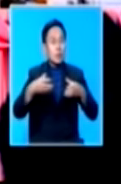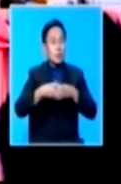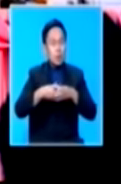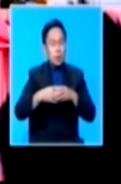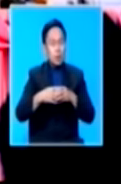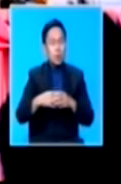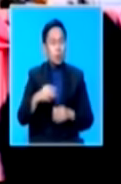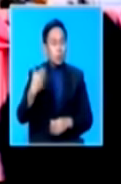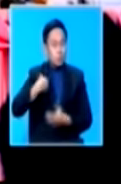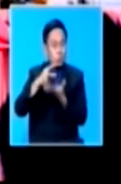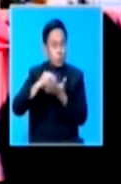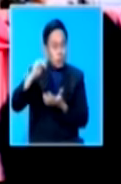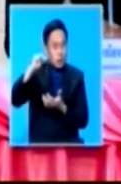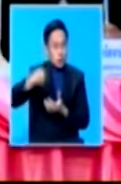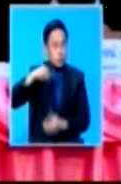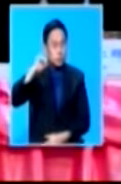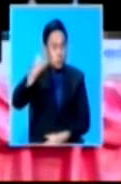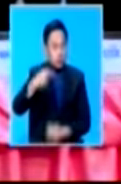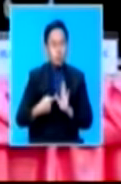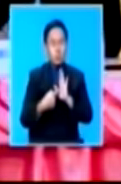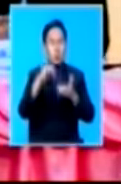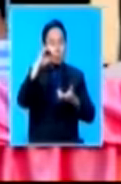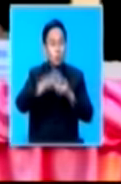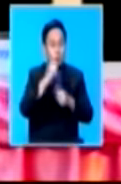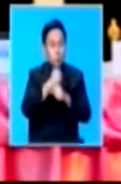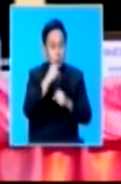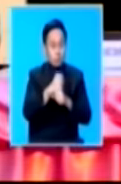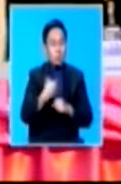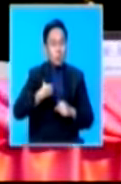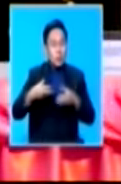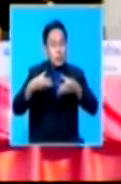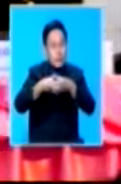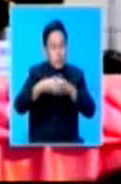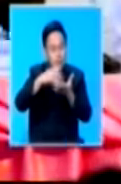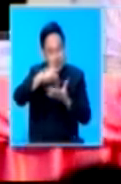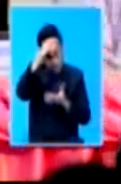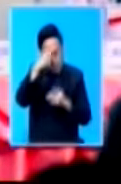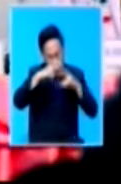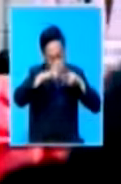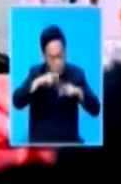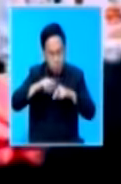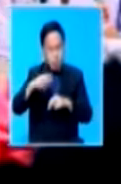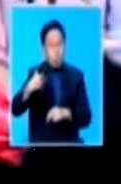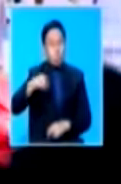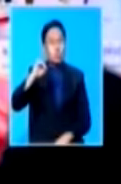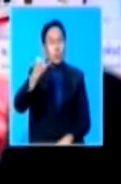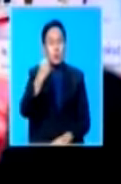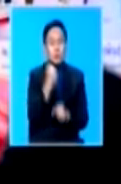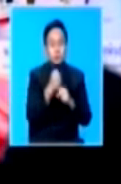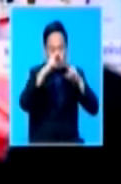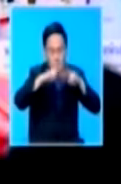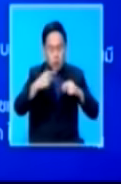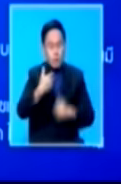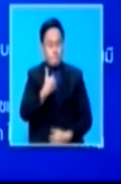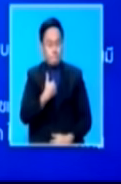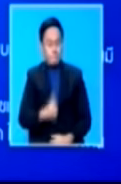รณ์มหาวิทยาลัยนี่ไงตัวอย่างความร่วมมือระหว่างรัฐและเอกชนนะหรือส่วนสถานศึกษานะครับของจุฬาลงกรณ์ก็ประสบความสำเร็จนะครับการผ่า